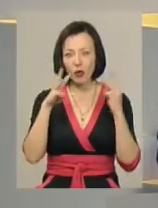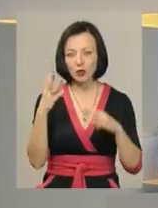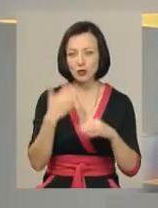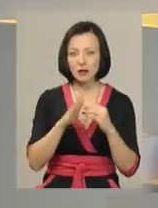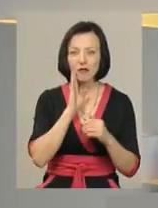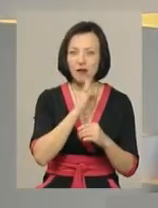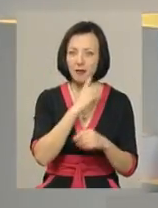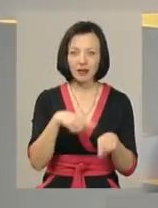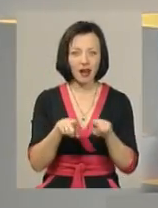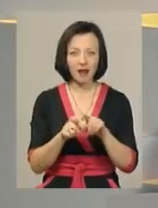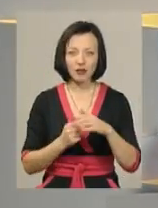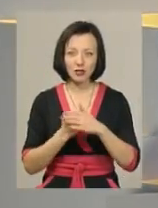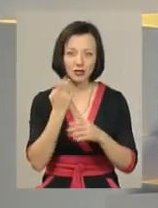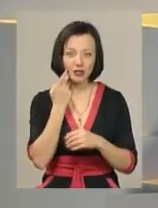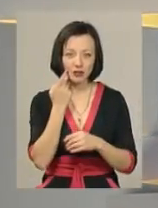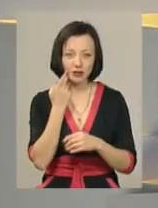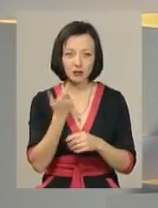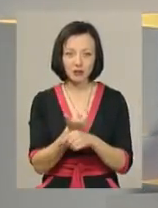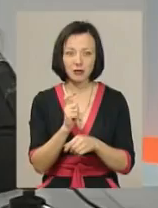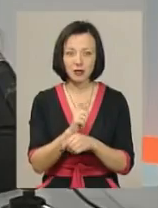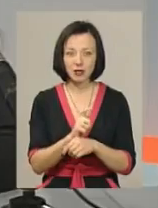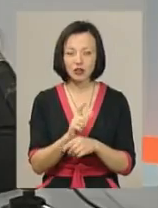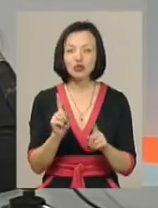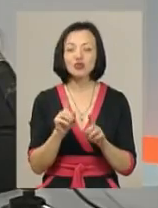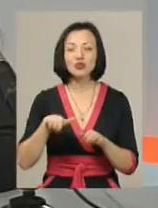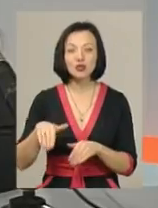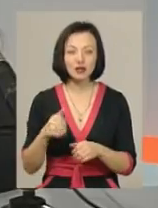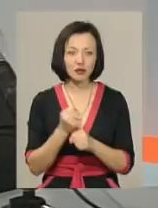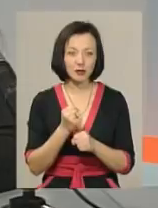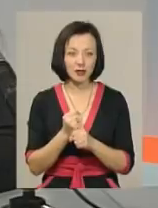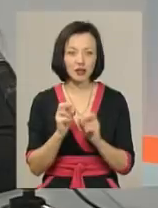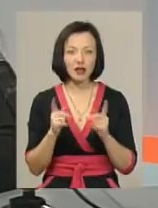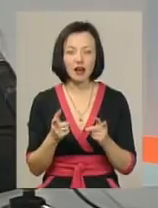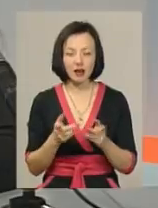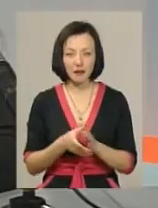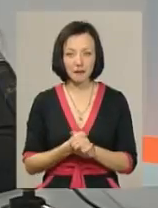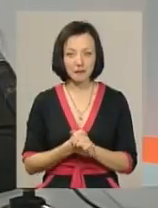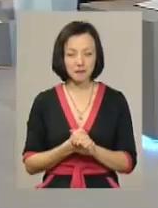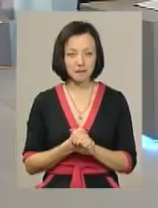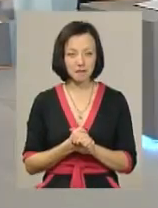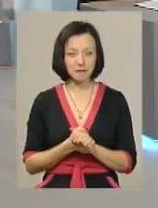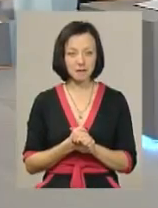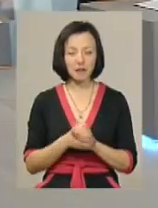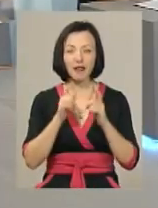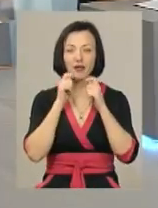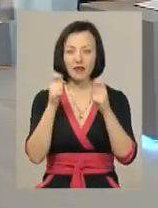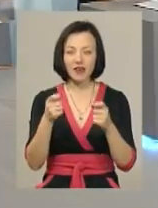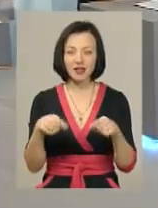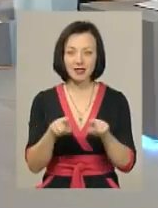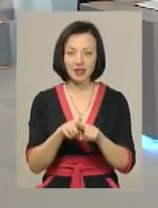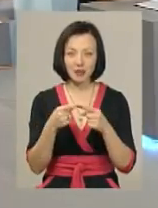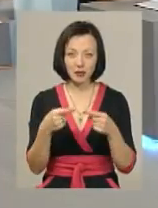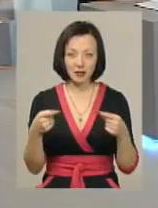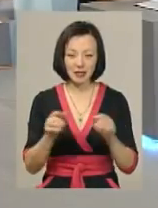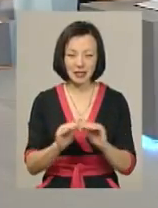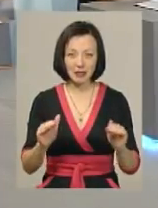мама не такий авторитет завжди то есть там вже більше що тоді Ну як тоді дарувати подарунки